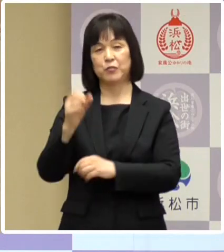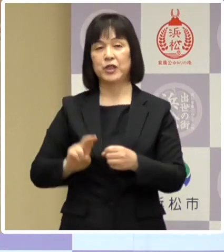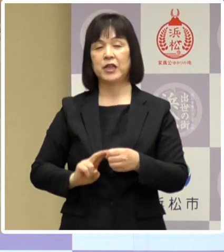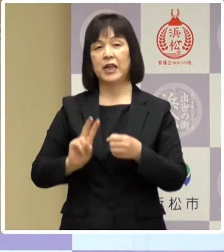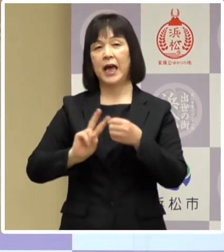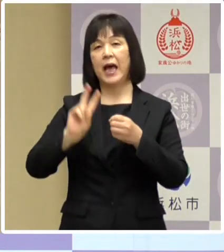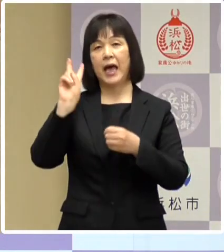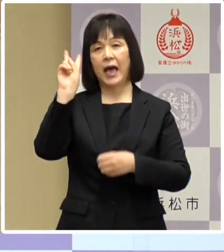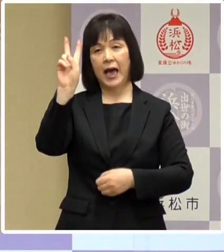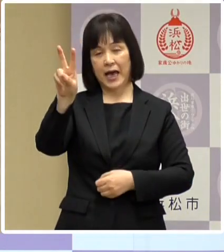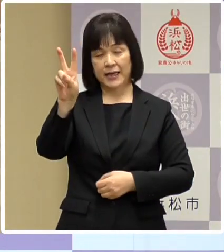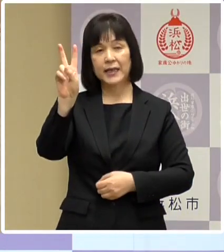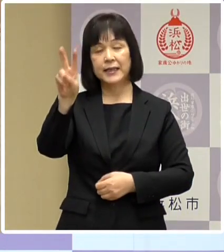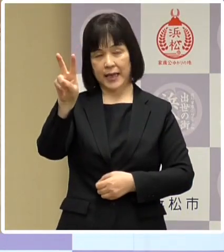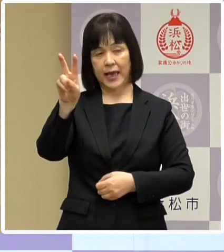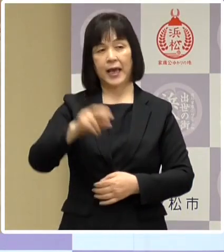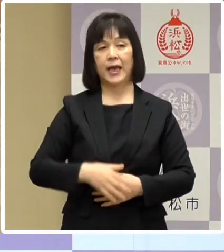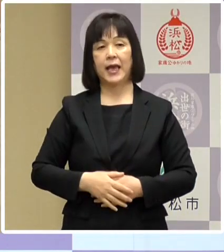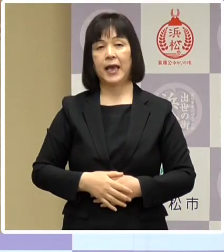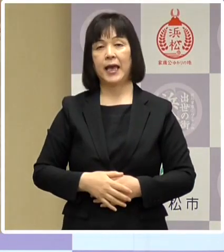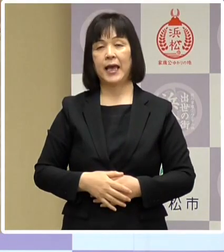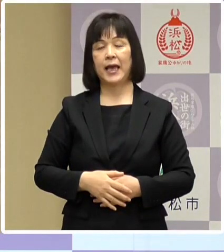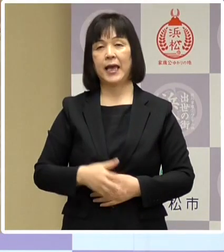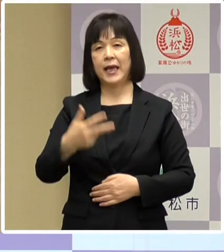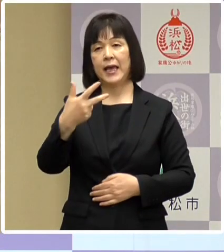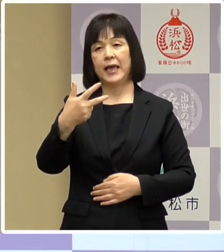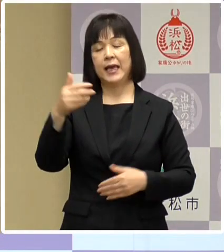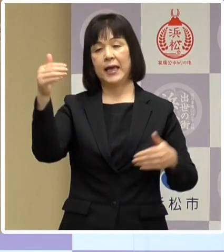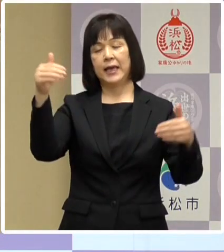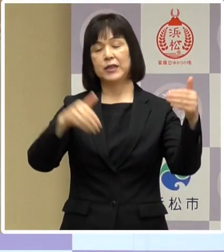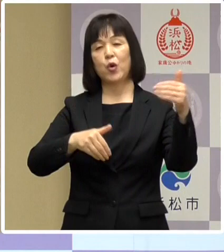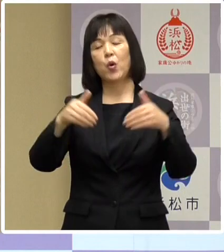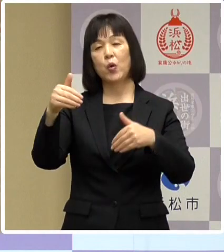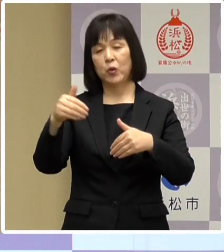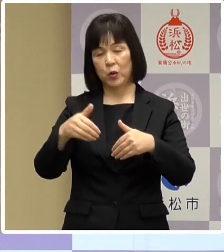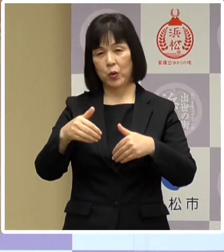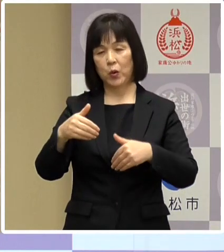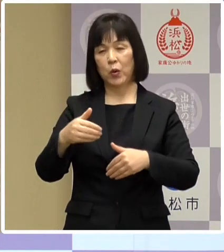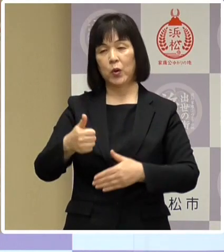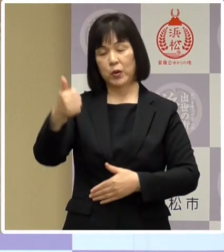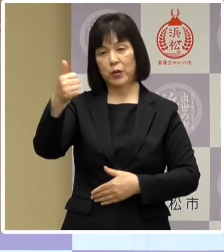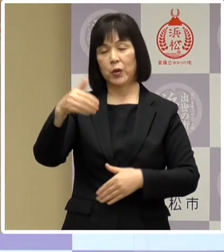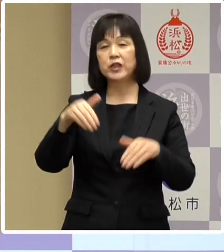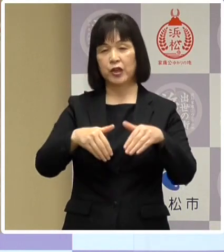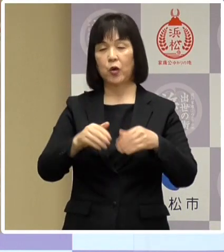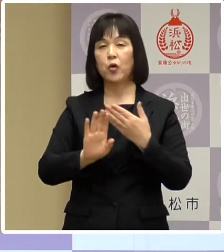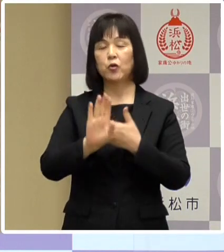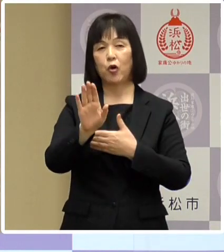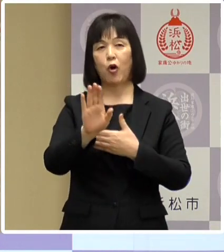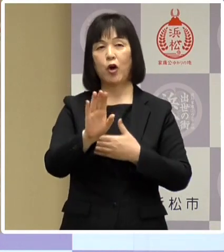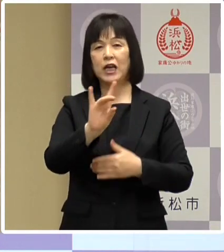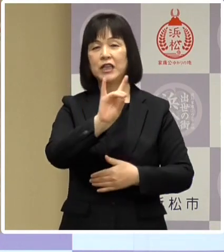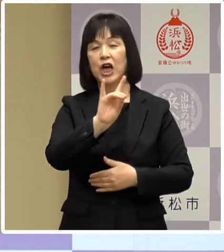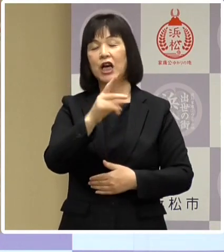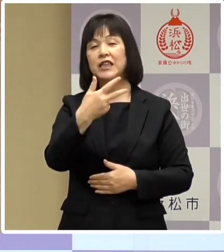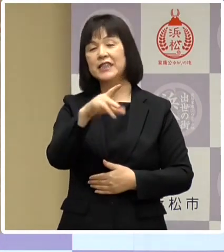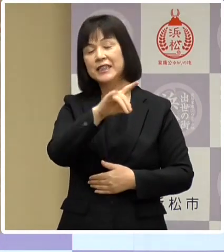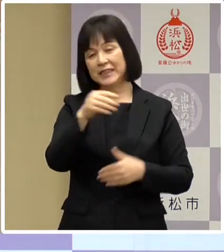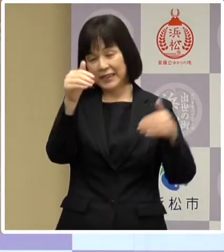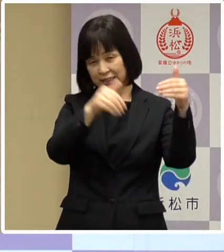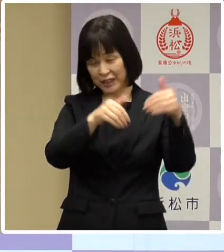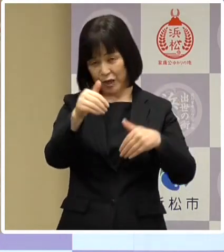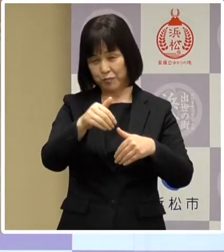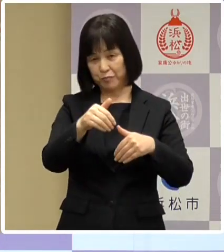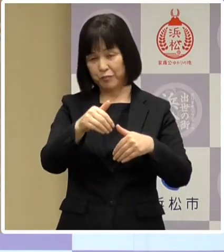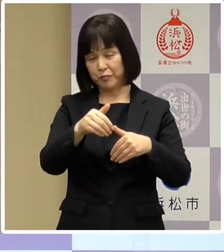って、日曜日に、市長選が告示になって、この後市議選も告示になって、はい、まあ、4年に一度